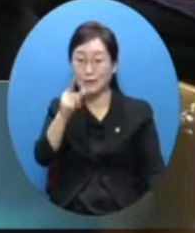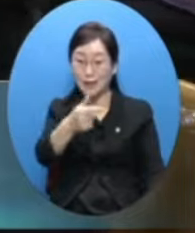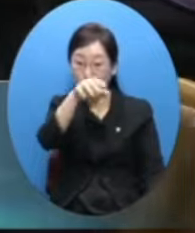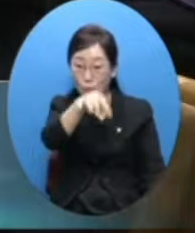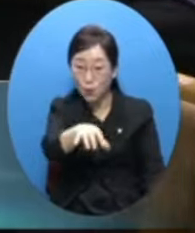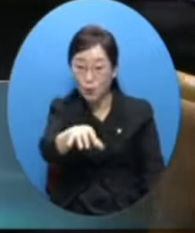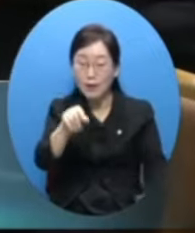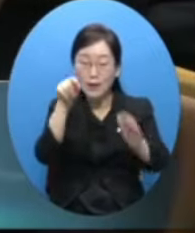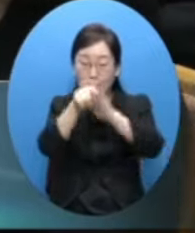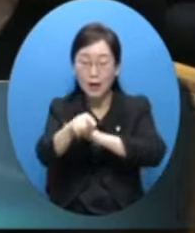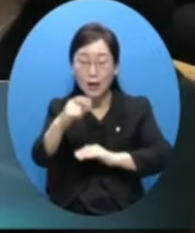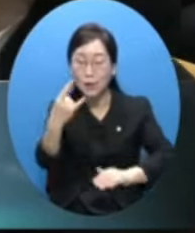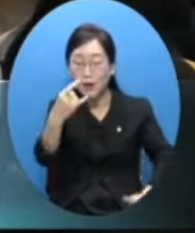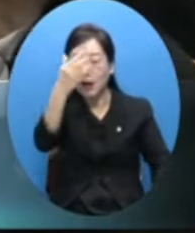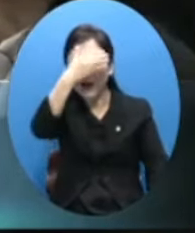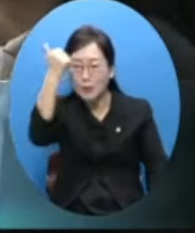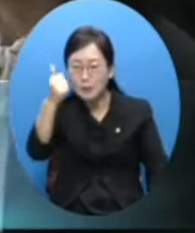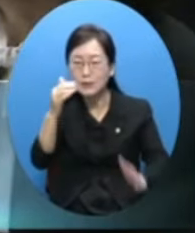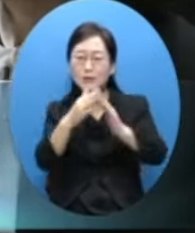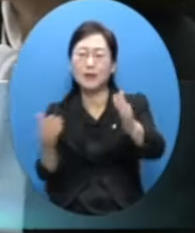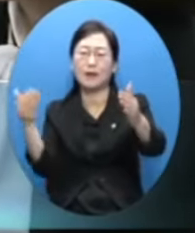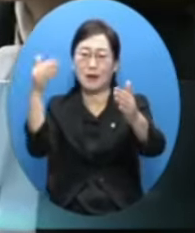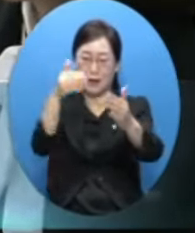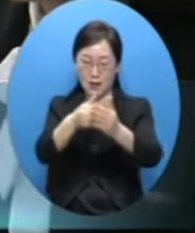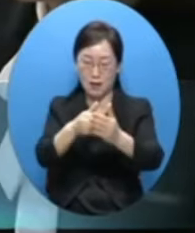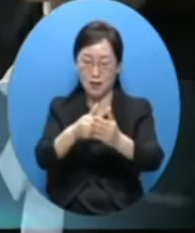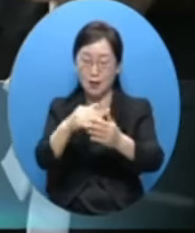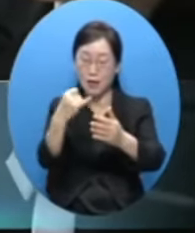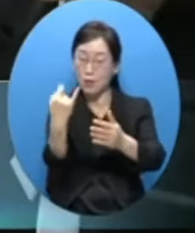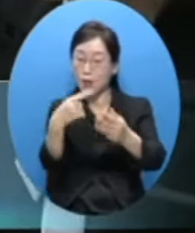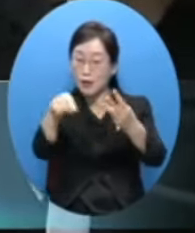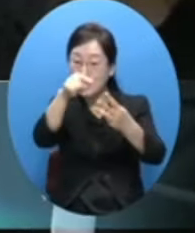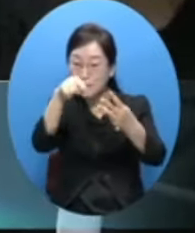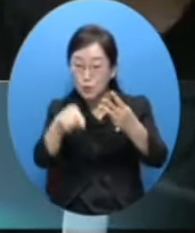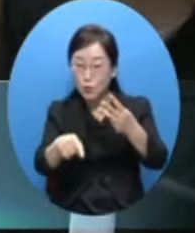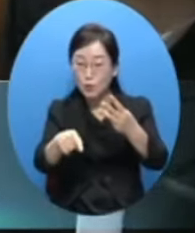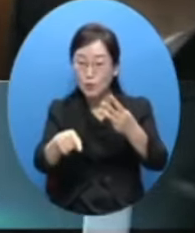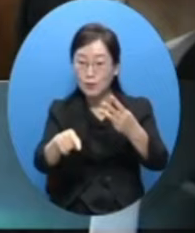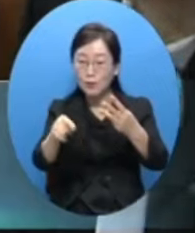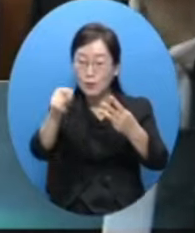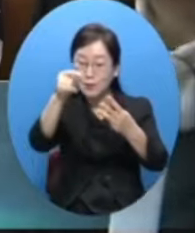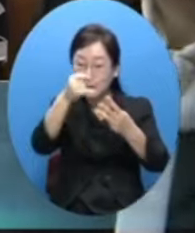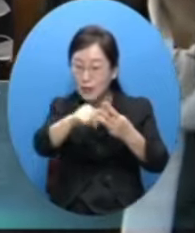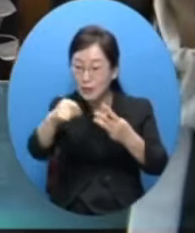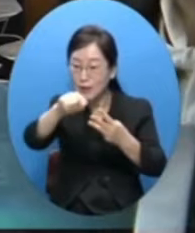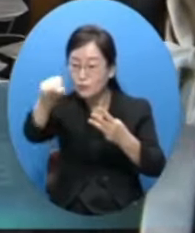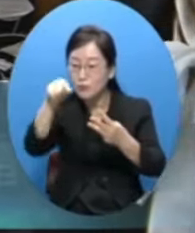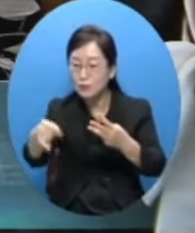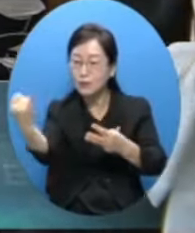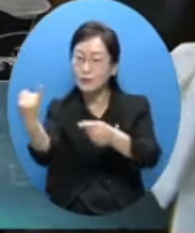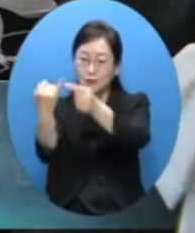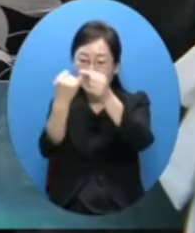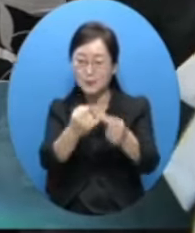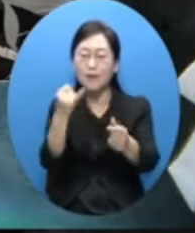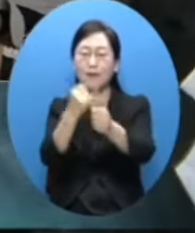외조부 부델의 집에 이르러 거기서 내 외삼촌 라반의 딸 중에서 아내를 맞이하라.